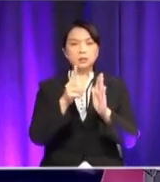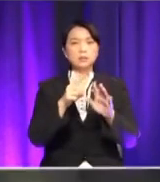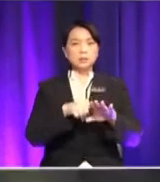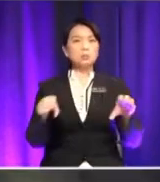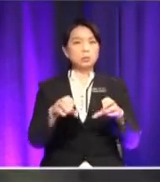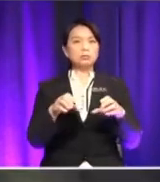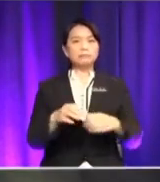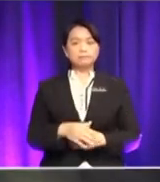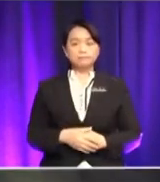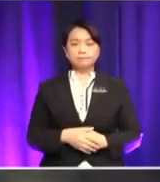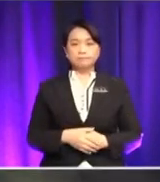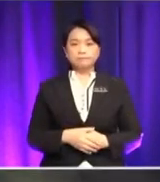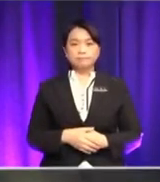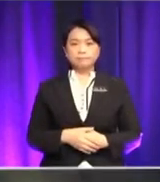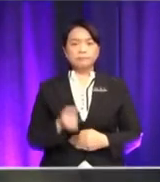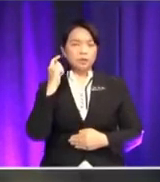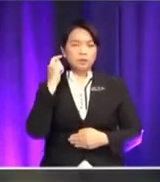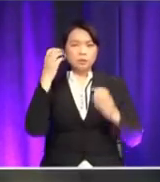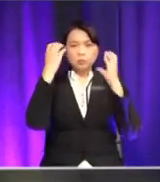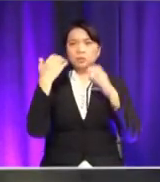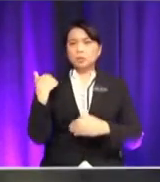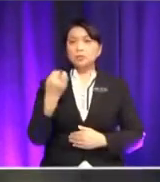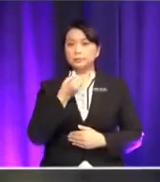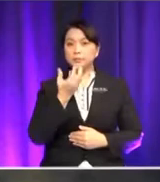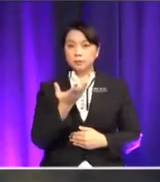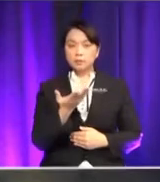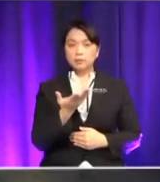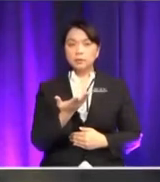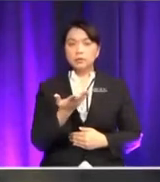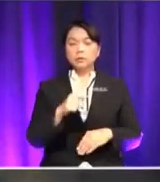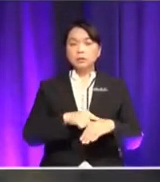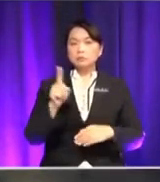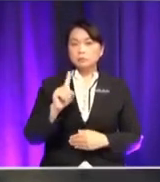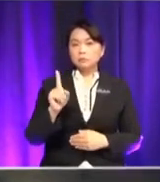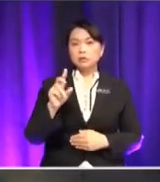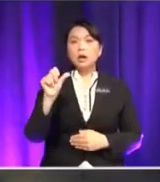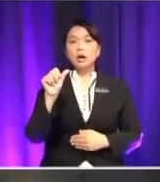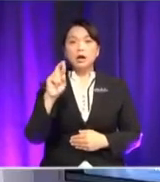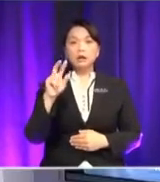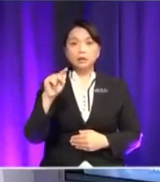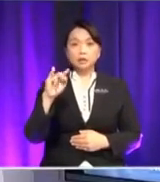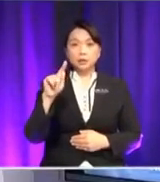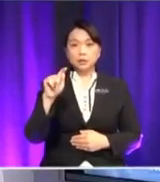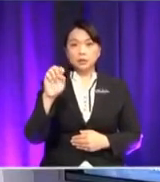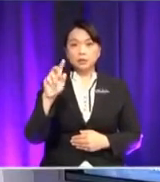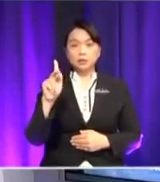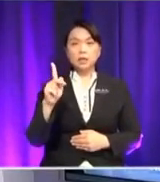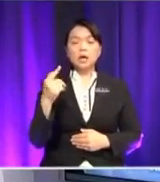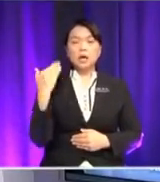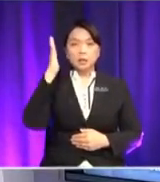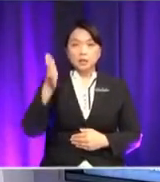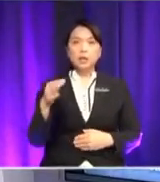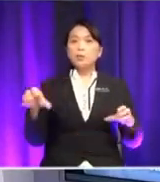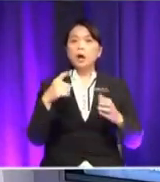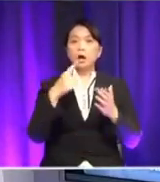baik dan tadi juga cegua diberitahu kepada saya dan memori di rumah gimana arkitek nih dia akan membuat apa sih lukisan